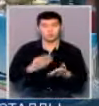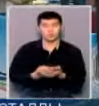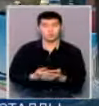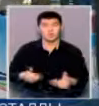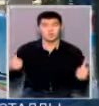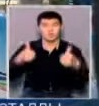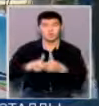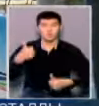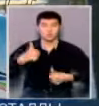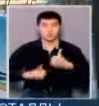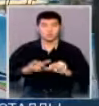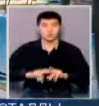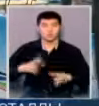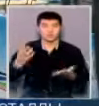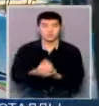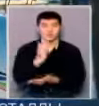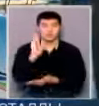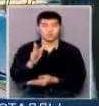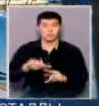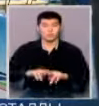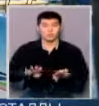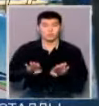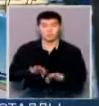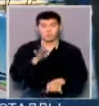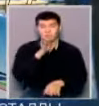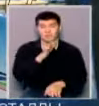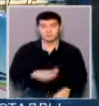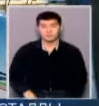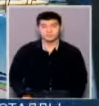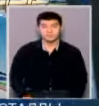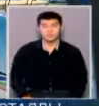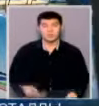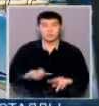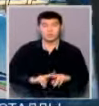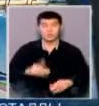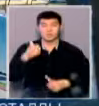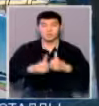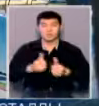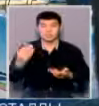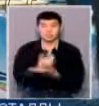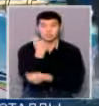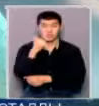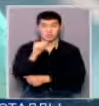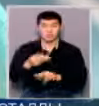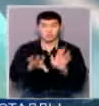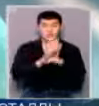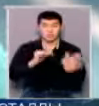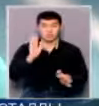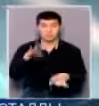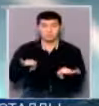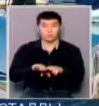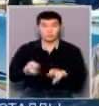Осы жарыстың қорытындысы сол кезде осы жарыстың жеңімпаздары анықталатын болады.